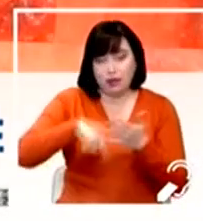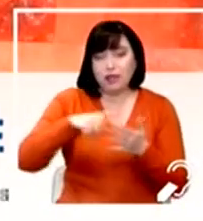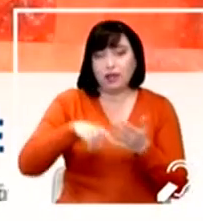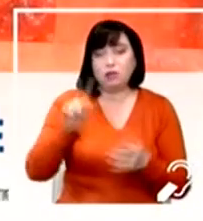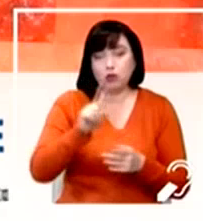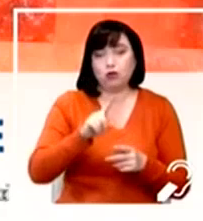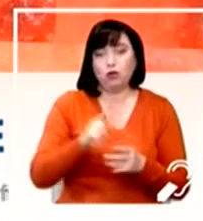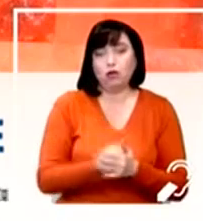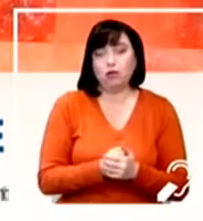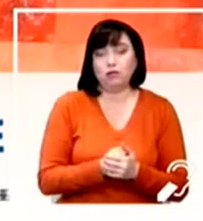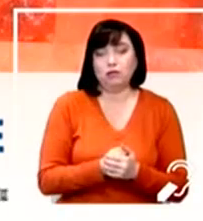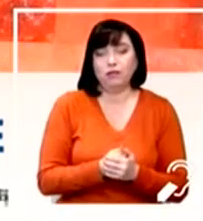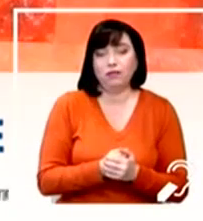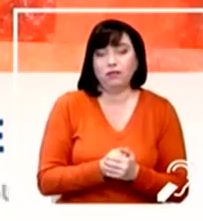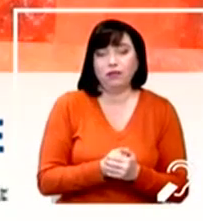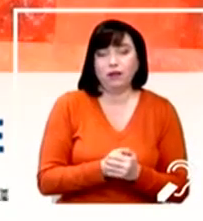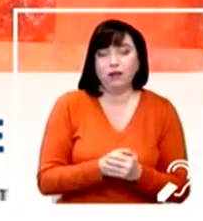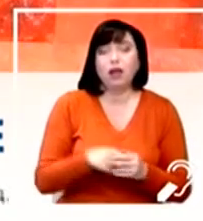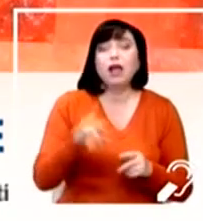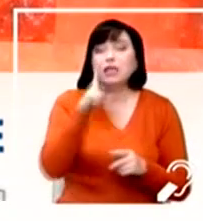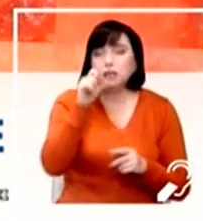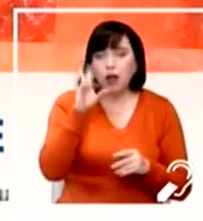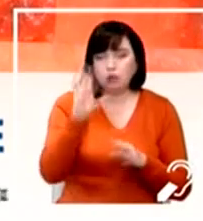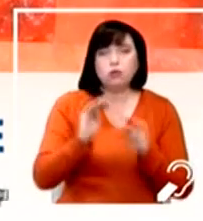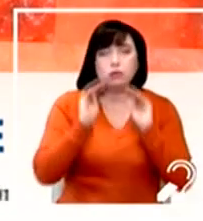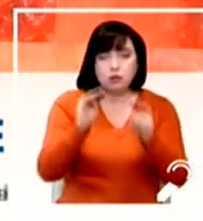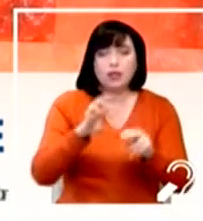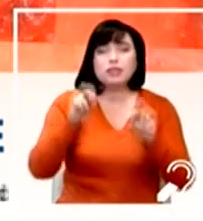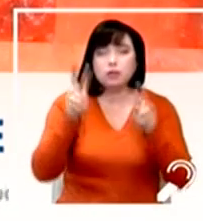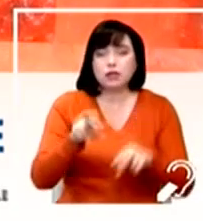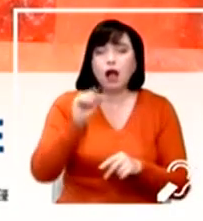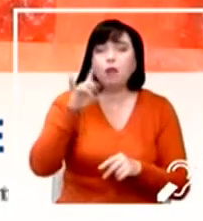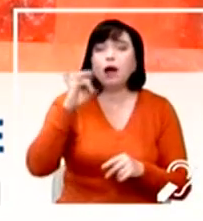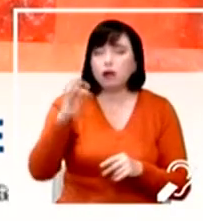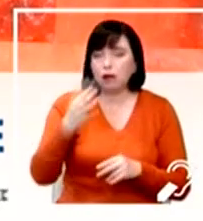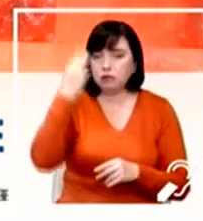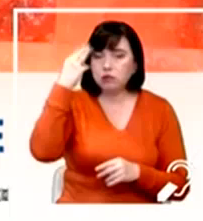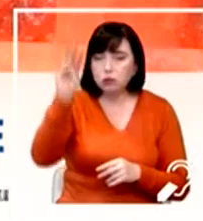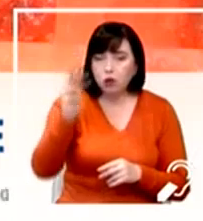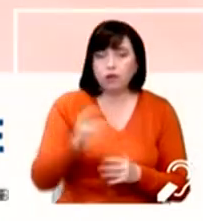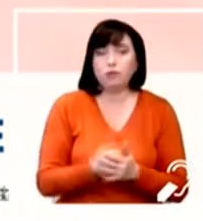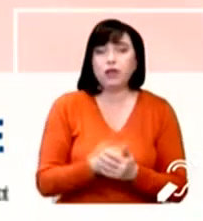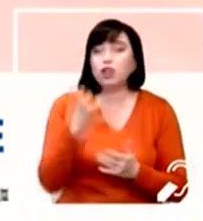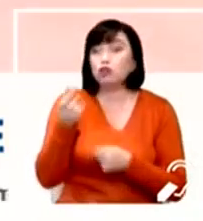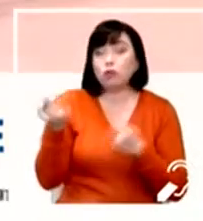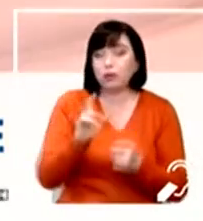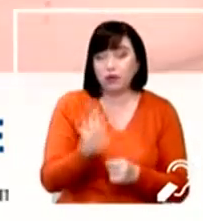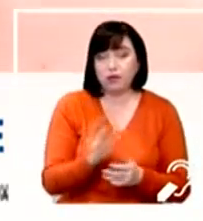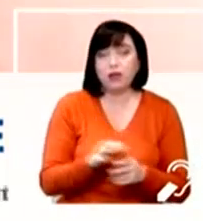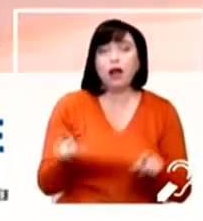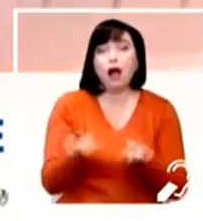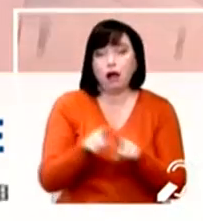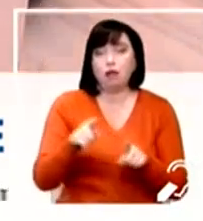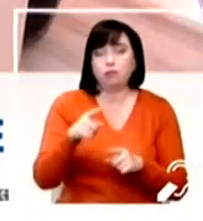că... Adică sala încă va fi dotată cu un aparat de ultima generație, care el încă nu este adus, halogenerator